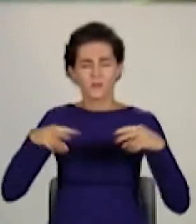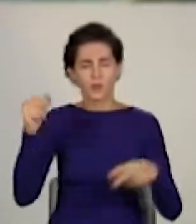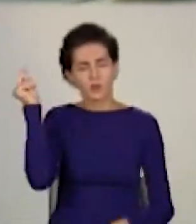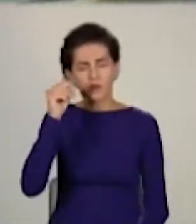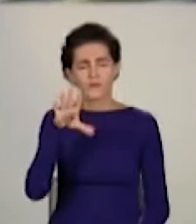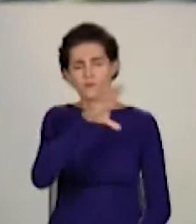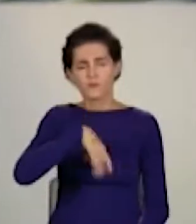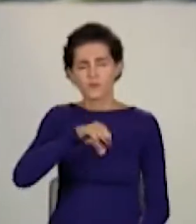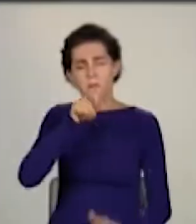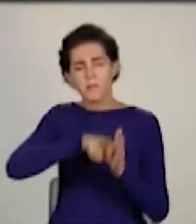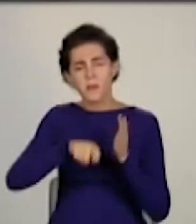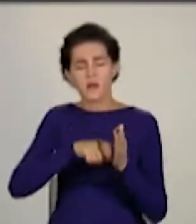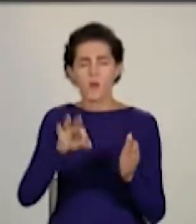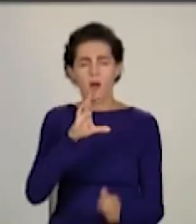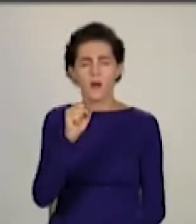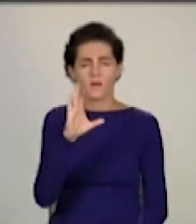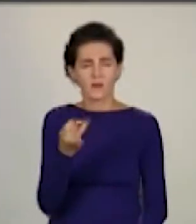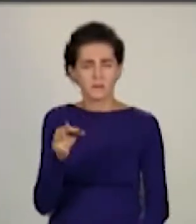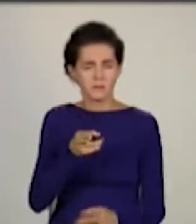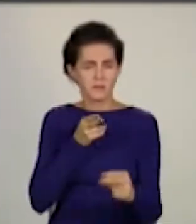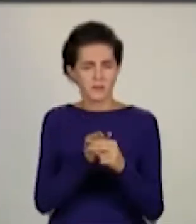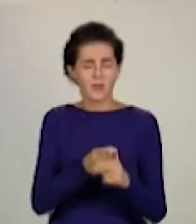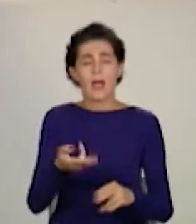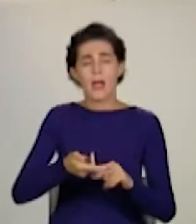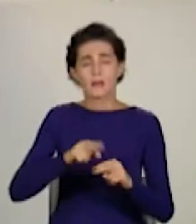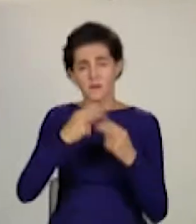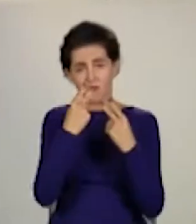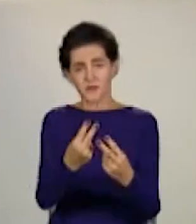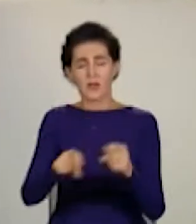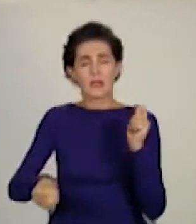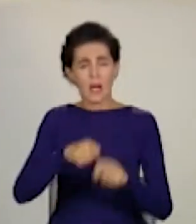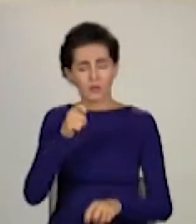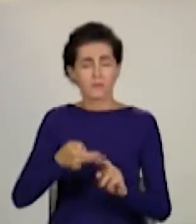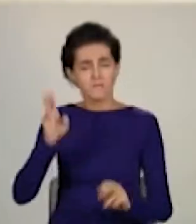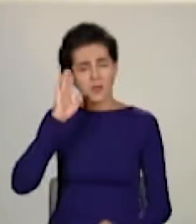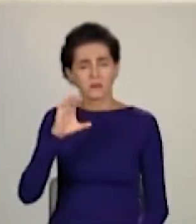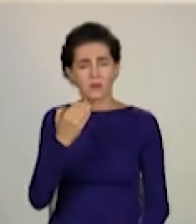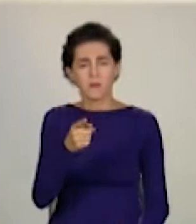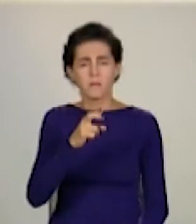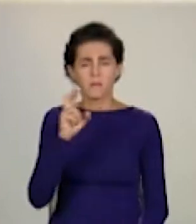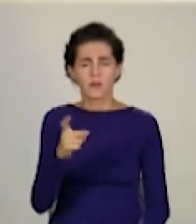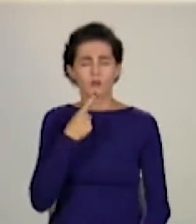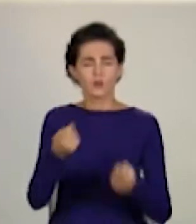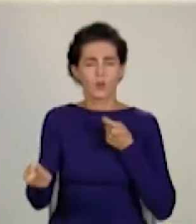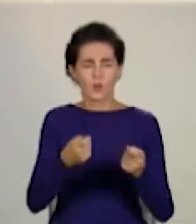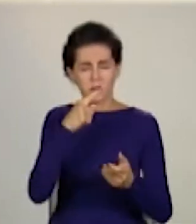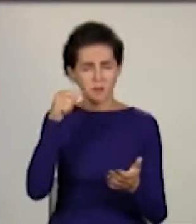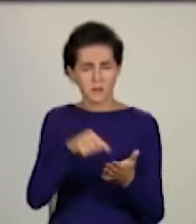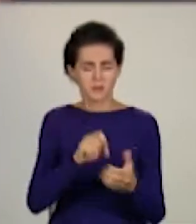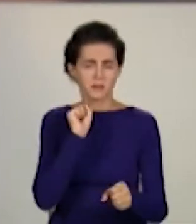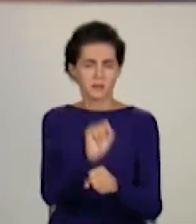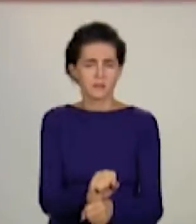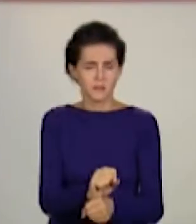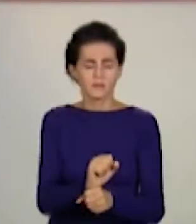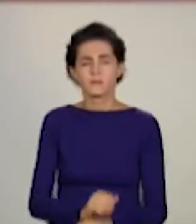з великим рівнем аварійності. Охоронці бачать порушника на дорозі. Пан Олександр рушив без пасків безпеки. Причина вашої зупинки, то